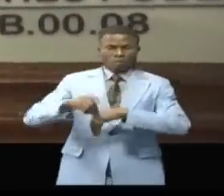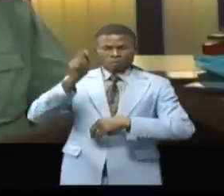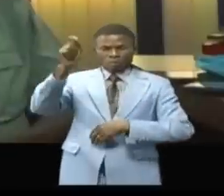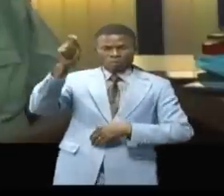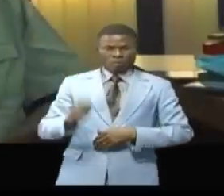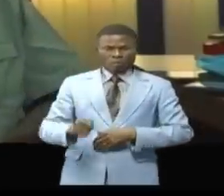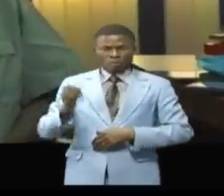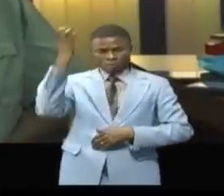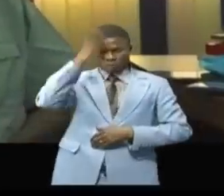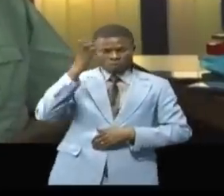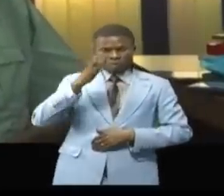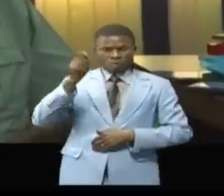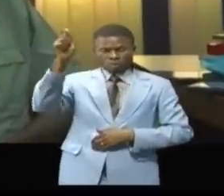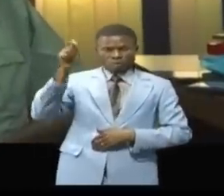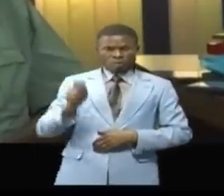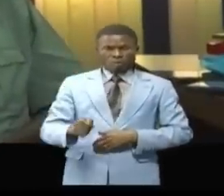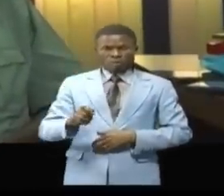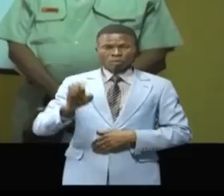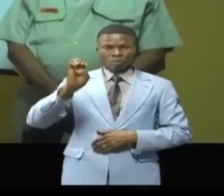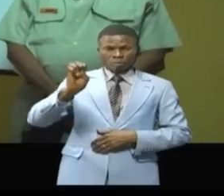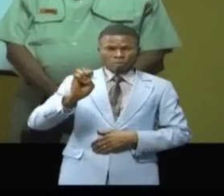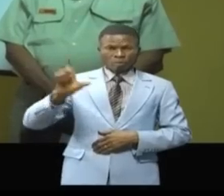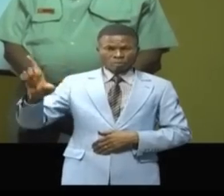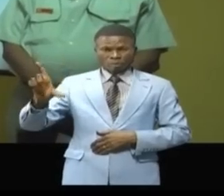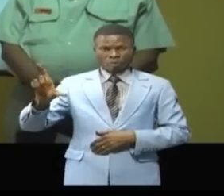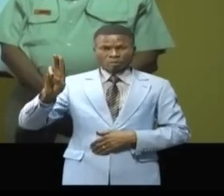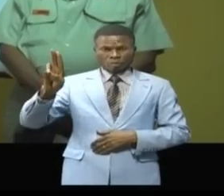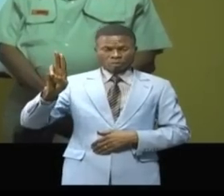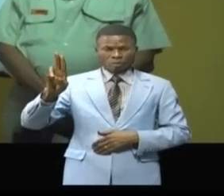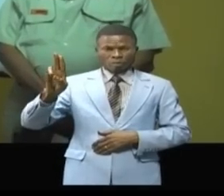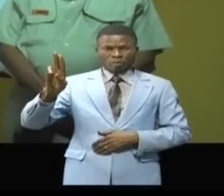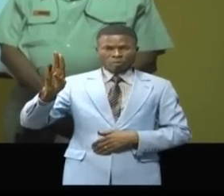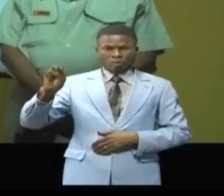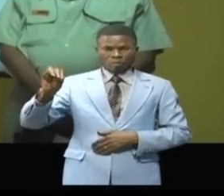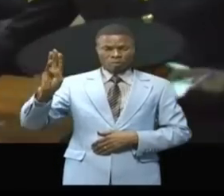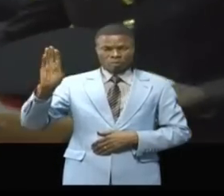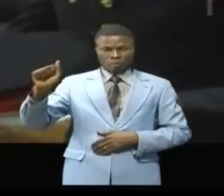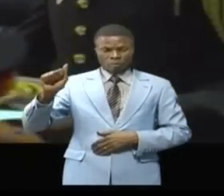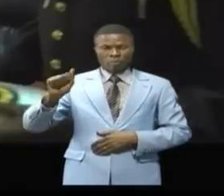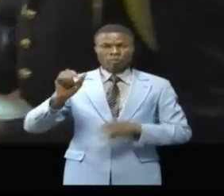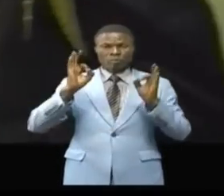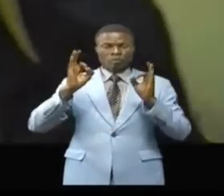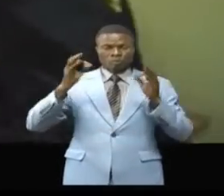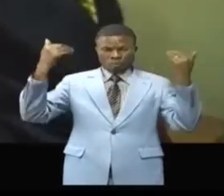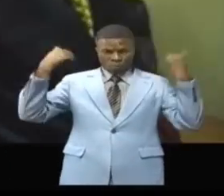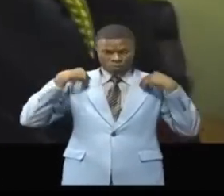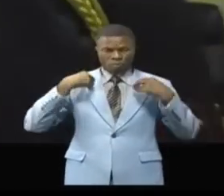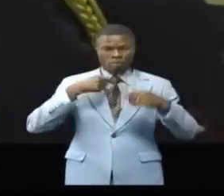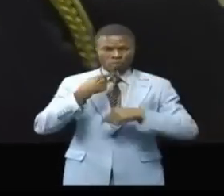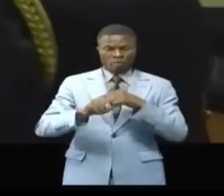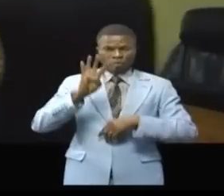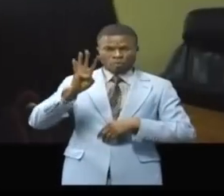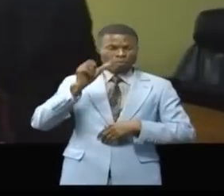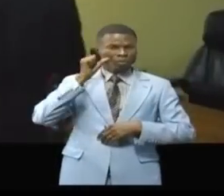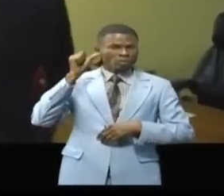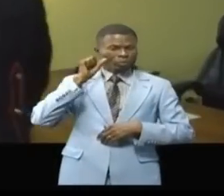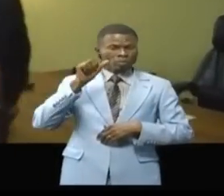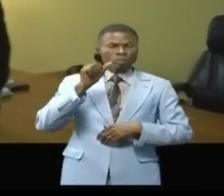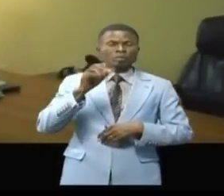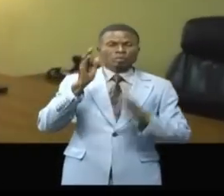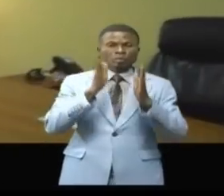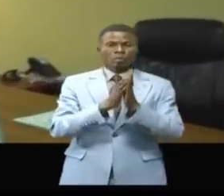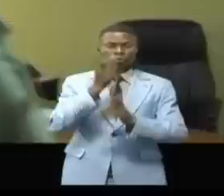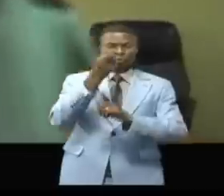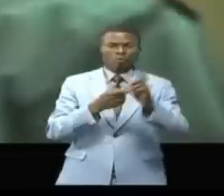et le général de brigade Elumba Monga Likumbu Guilin, commandant entrant de cette école, a eu lieu ce jeudi 20 octobre 2022 au siège de